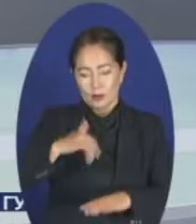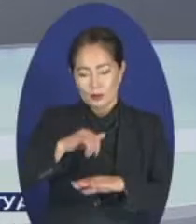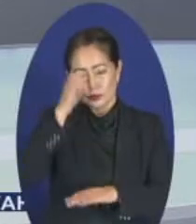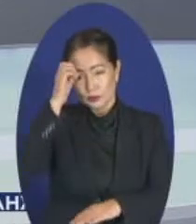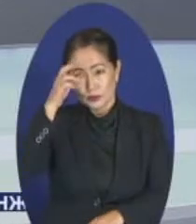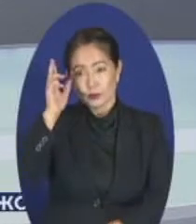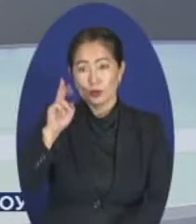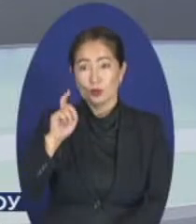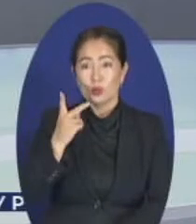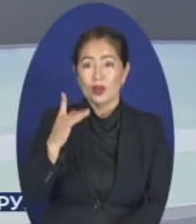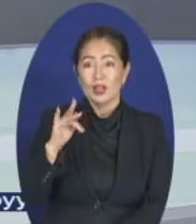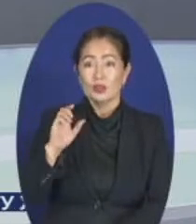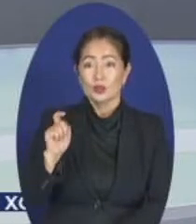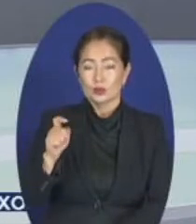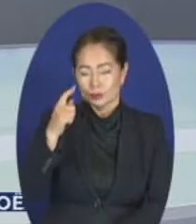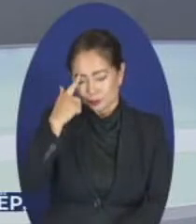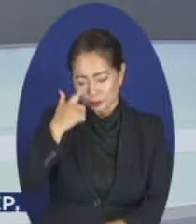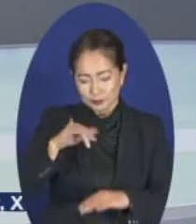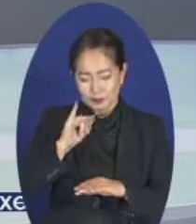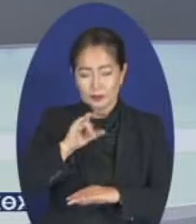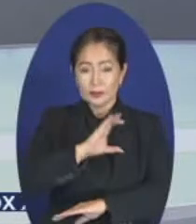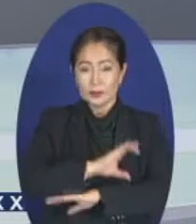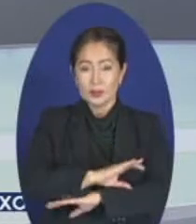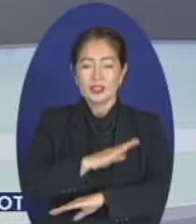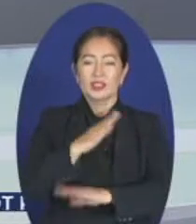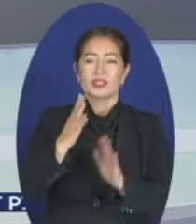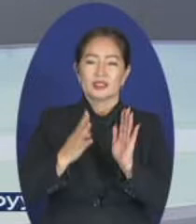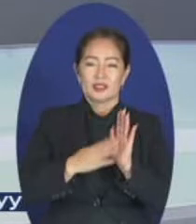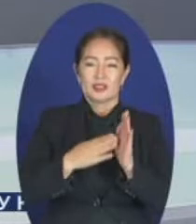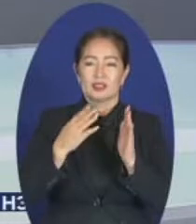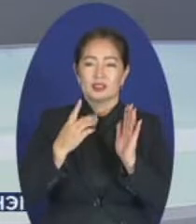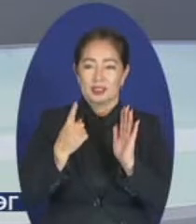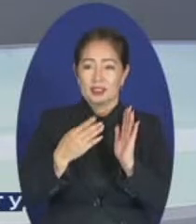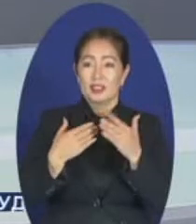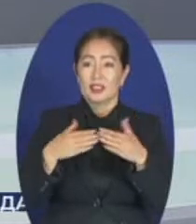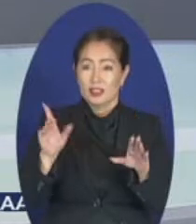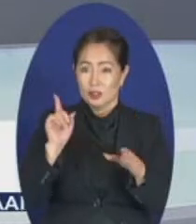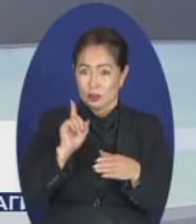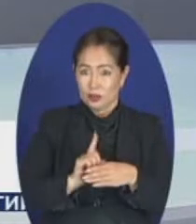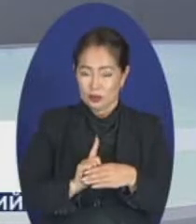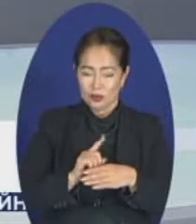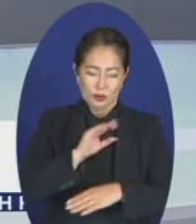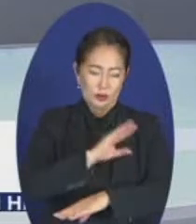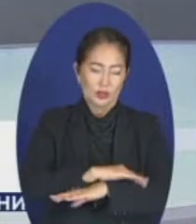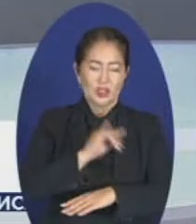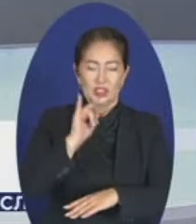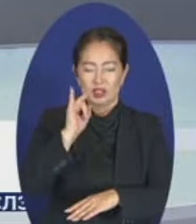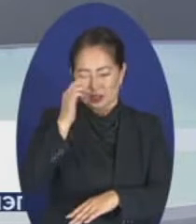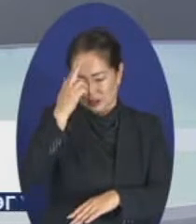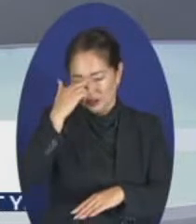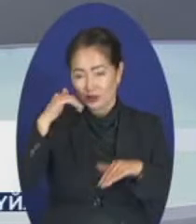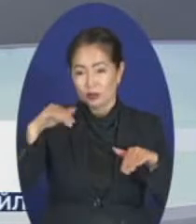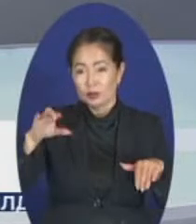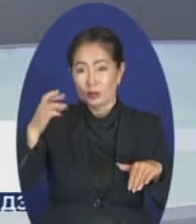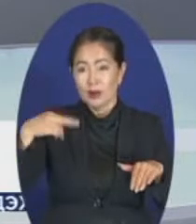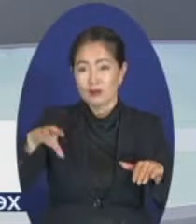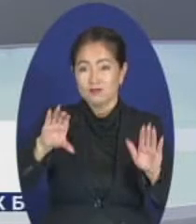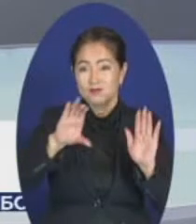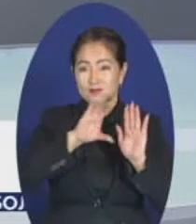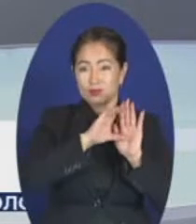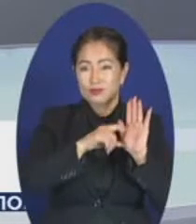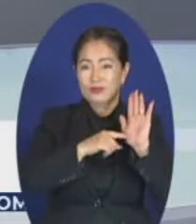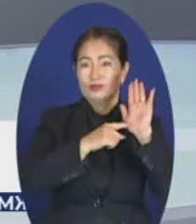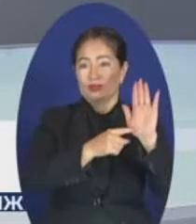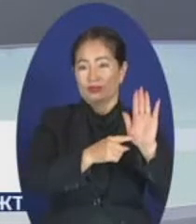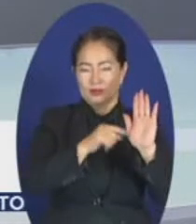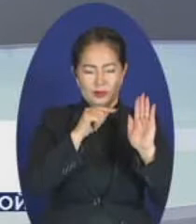Монгол улсын ерөнхийлөгч хүрээсэх Монгол улсын их сургуулийн хичээлийн шинэ жилийн нээлтэнд оролцлоо. За энэ үеэр тус сургууль Эхэлсэн богд Чингис хааны иш хөргийг хүндэтгэн